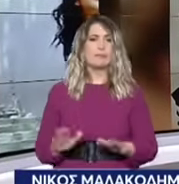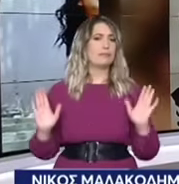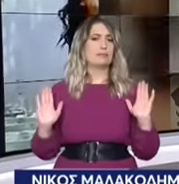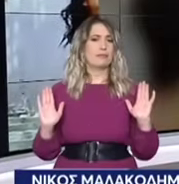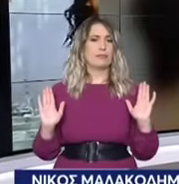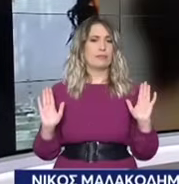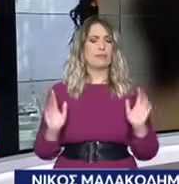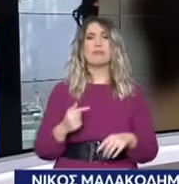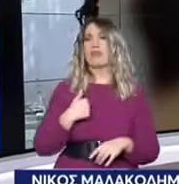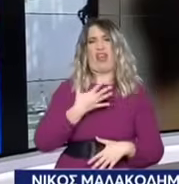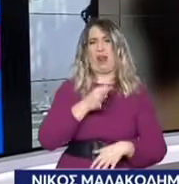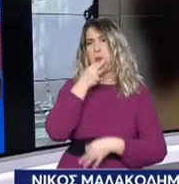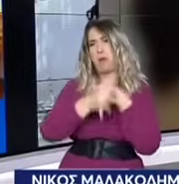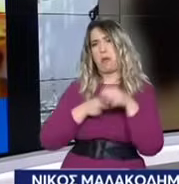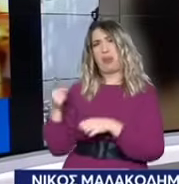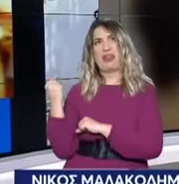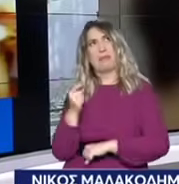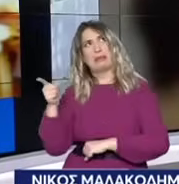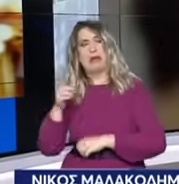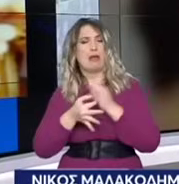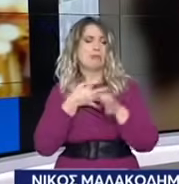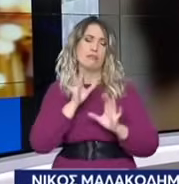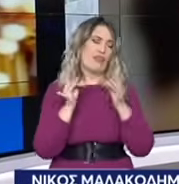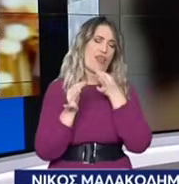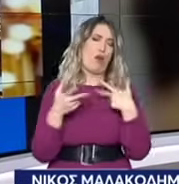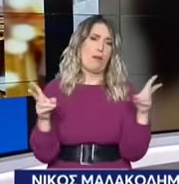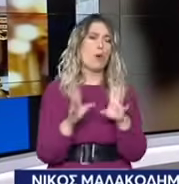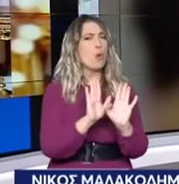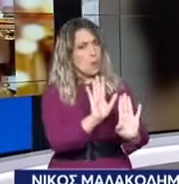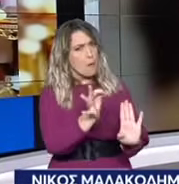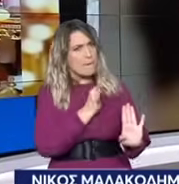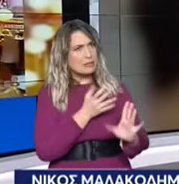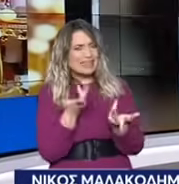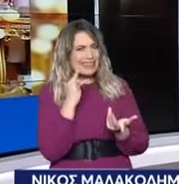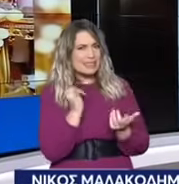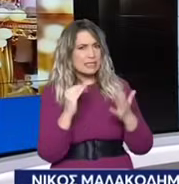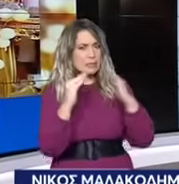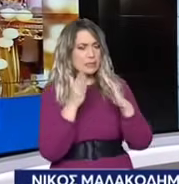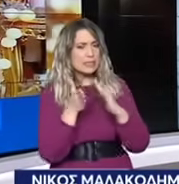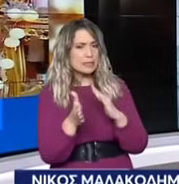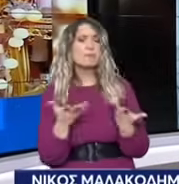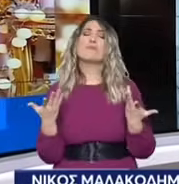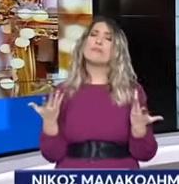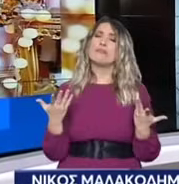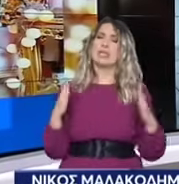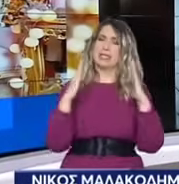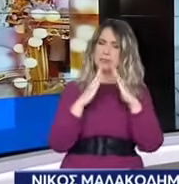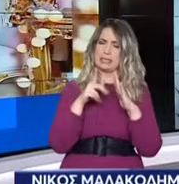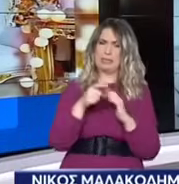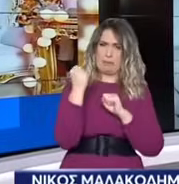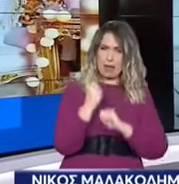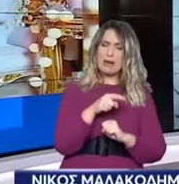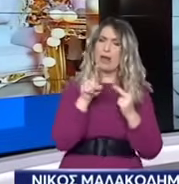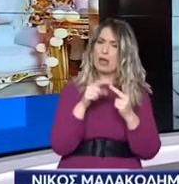δεν θέλω να μιλήσω. Όχι, δεν μένει κάποιος. Δεν μένει σε άλλες οικίες. Δηλαδή, δεν χρειάζεται να μας πείτε ούτε πού ούτε πότε. Υπάρχουν υπάλληλοι μέσα που δουλεύουν. Καταλάβατε. Τι έγινε